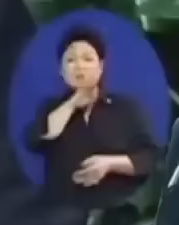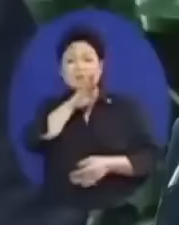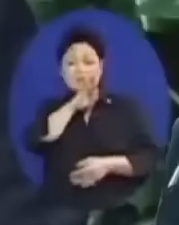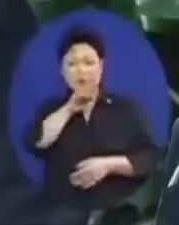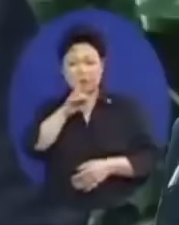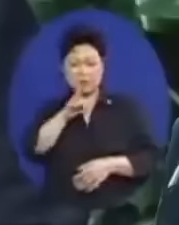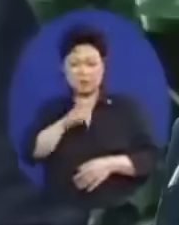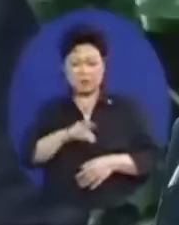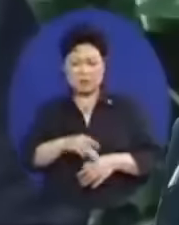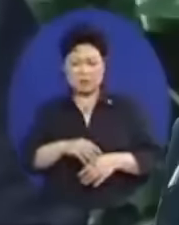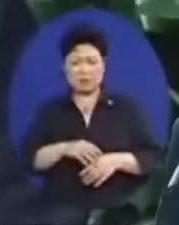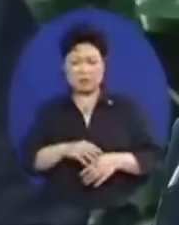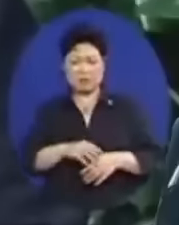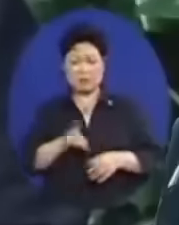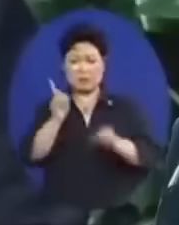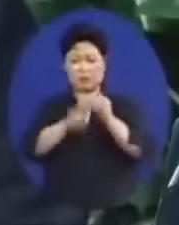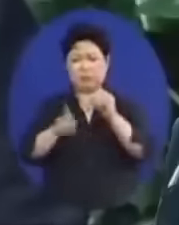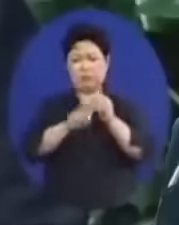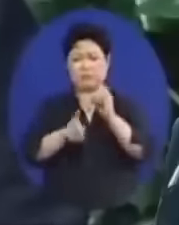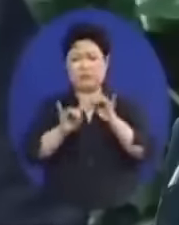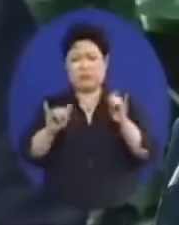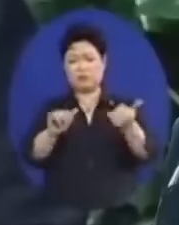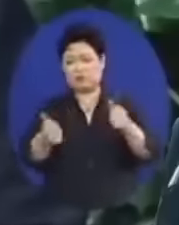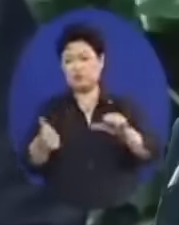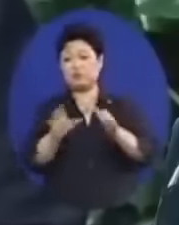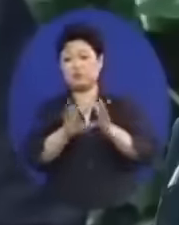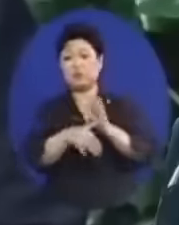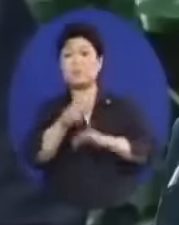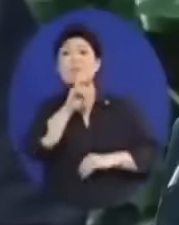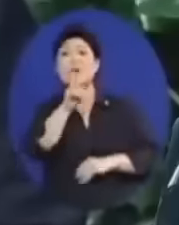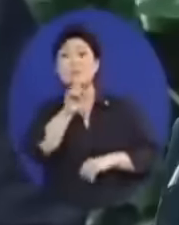스님은 세상을 뜨실 때 말하기를